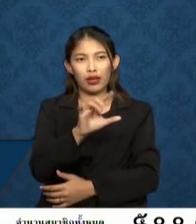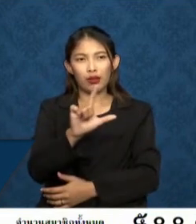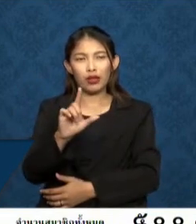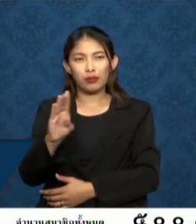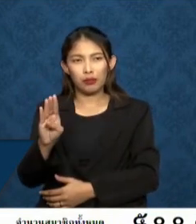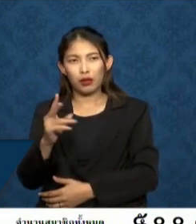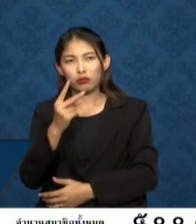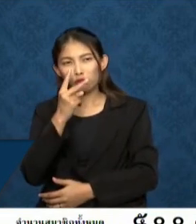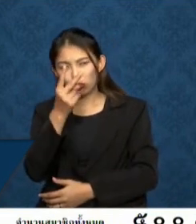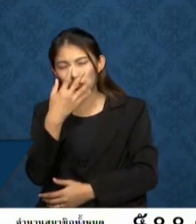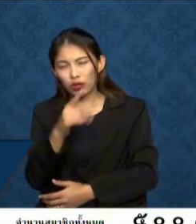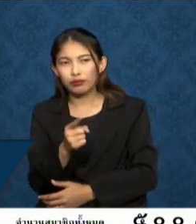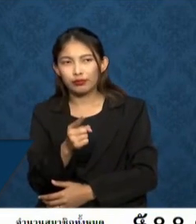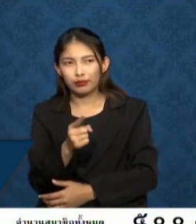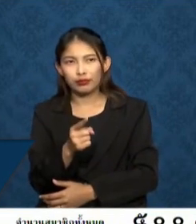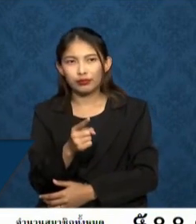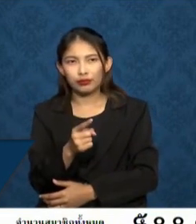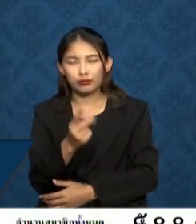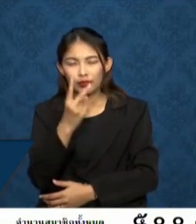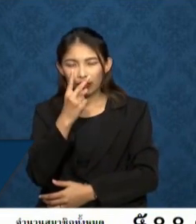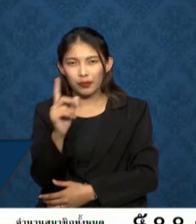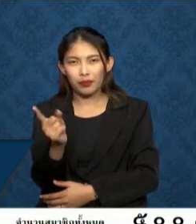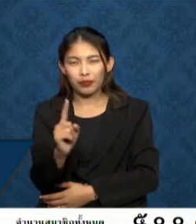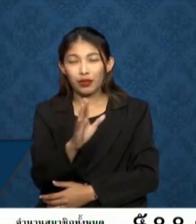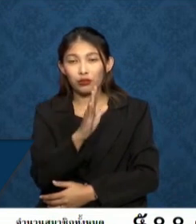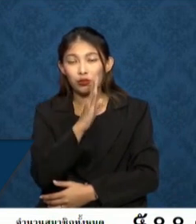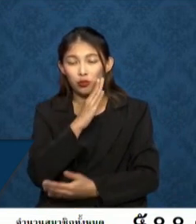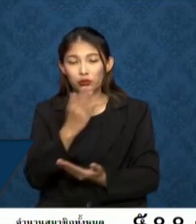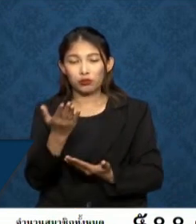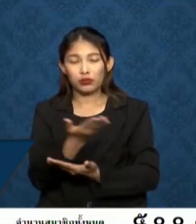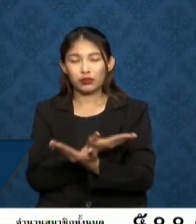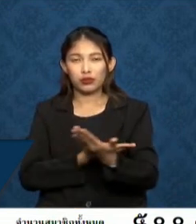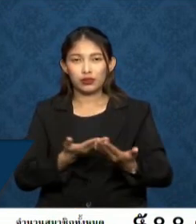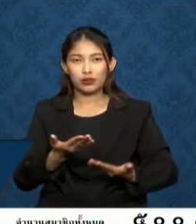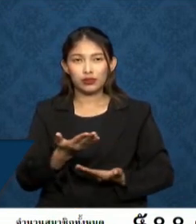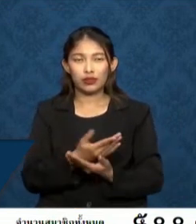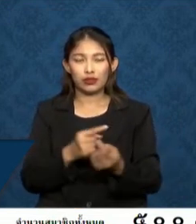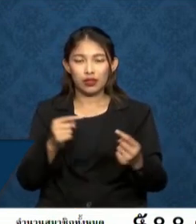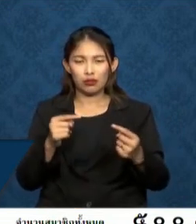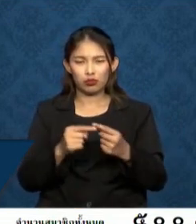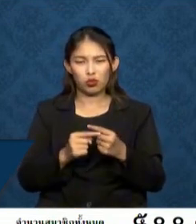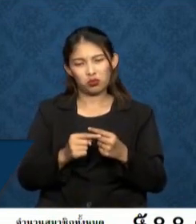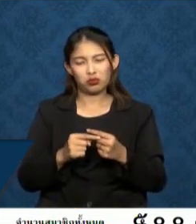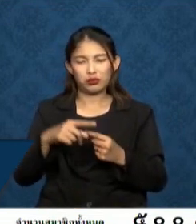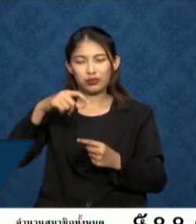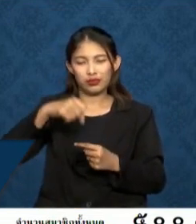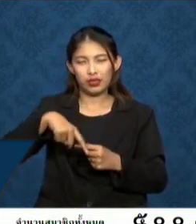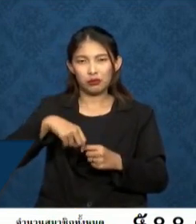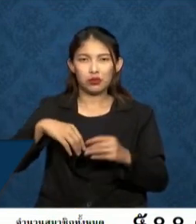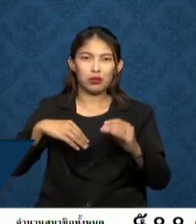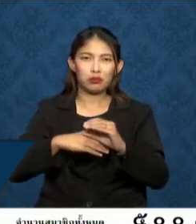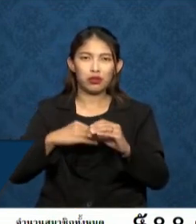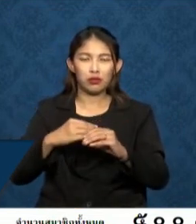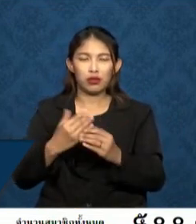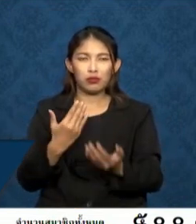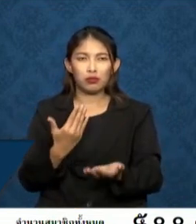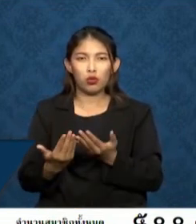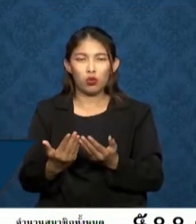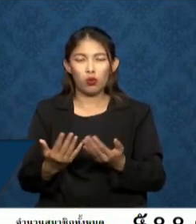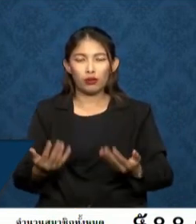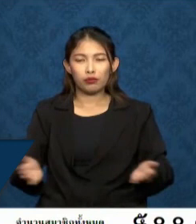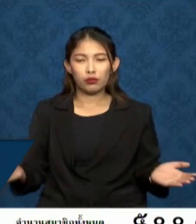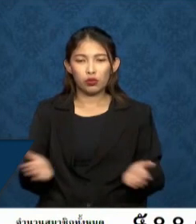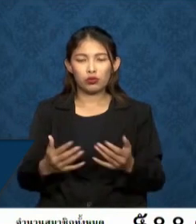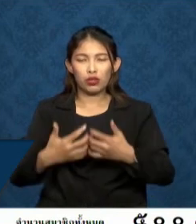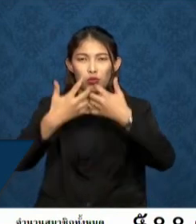งนี้ก็เห็นว่าเมื่อพิจารณานะครับกับความทับซ้อนนะครับหรือว่าการส่งเสริมอุตสาหกรรมในประเทศเ